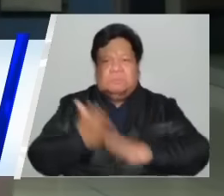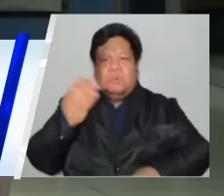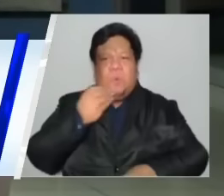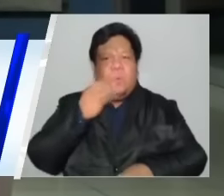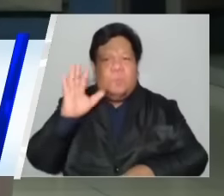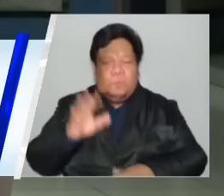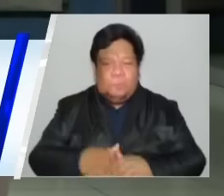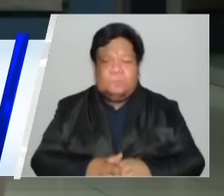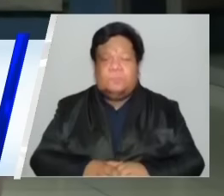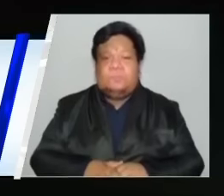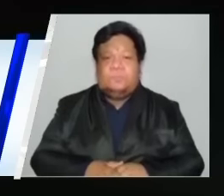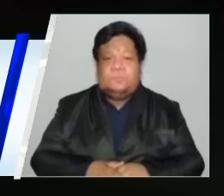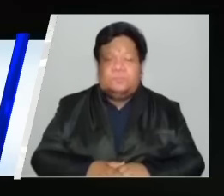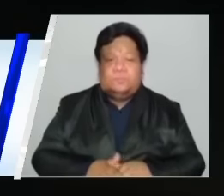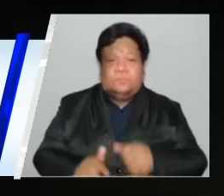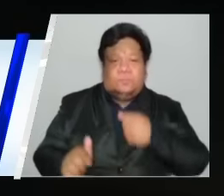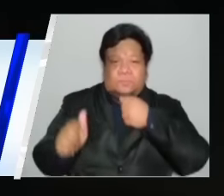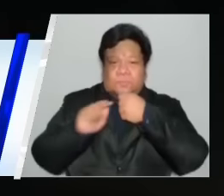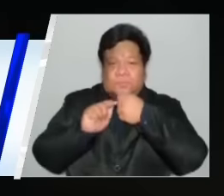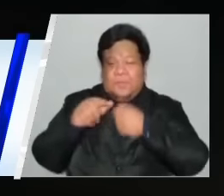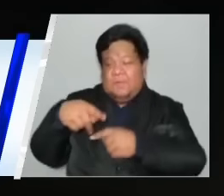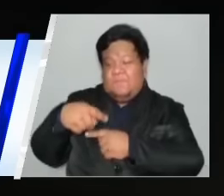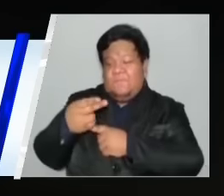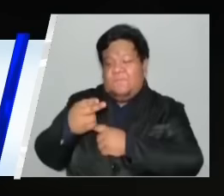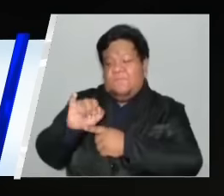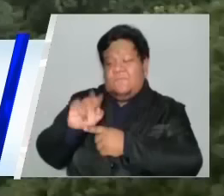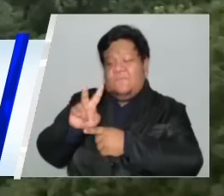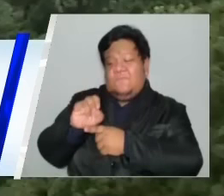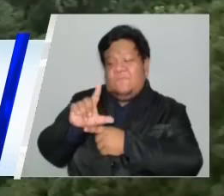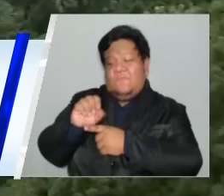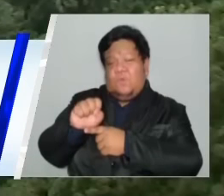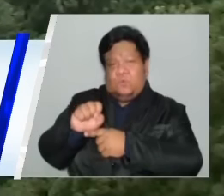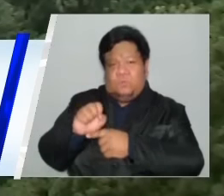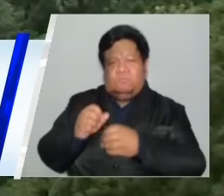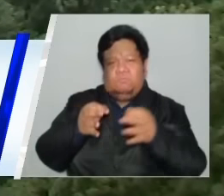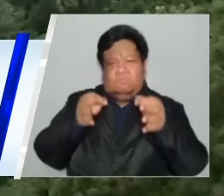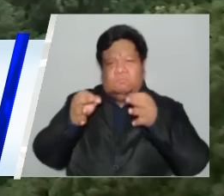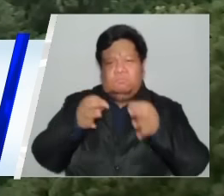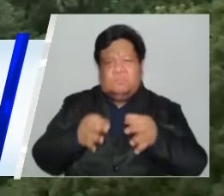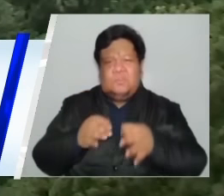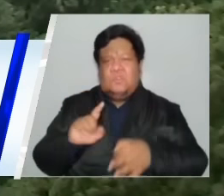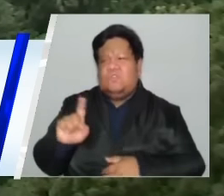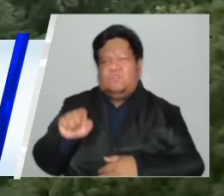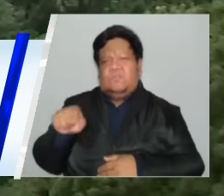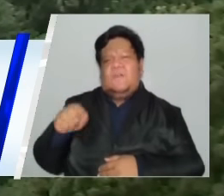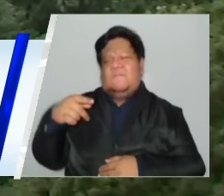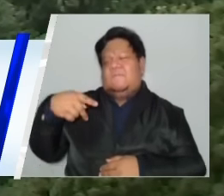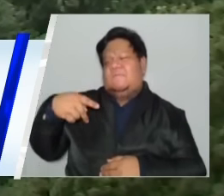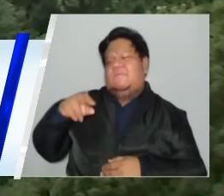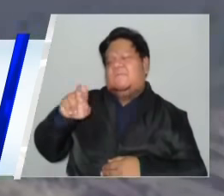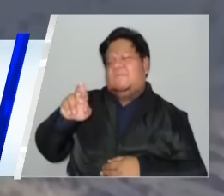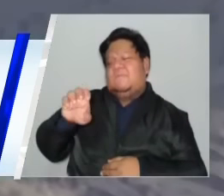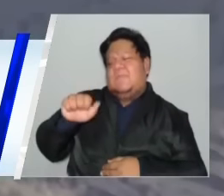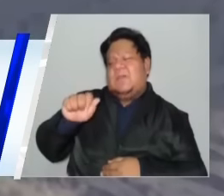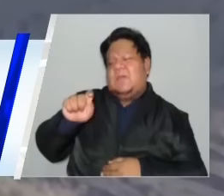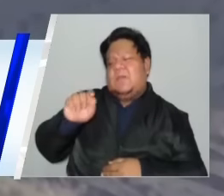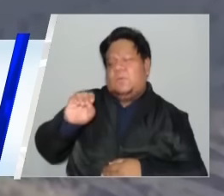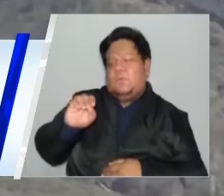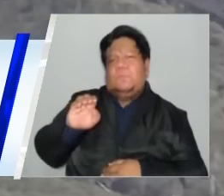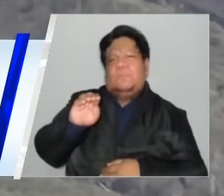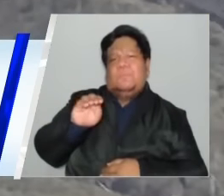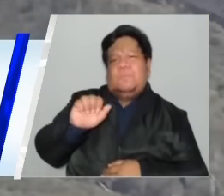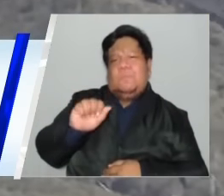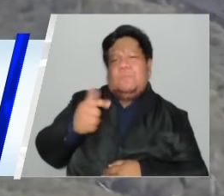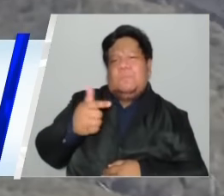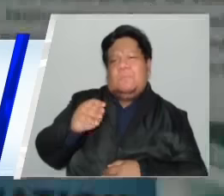FEVOX, ang nangyari kanina ay Phreato Magmatic Eruption. Pinakamalakas daw ito kumpara sa naitalang pagsabog noong October 2